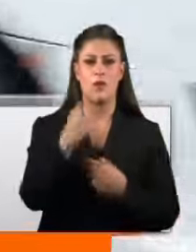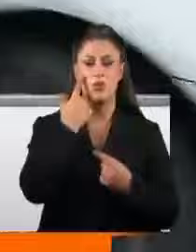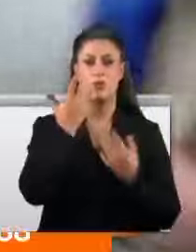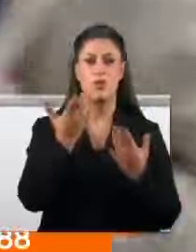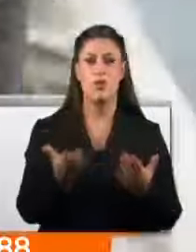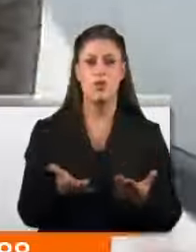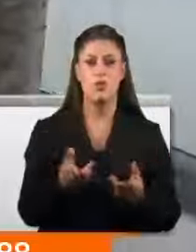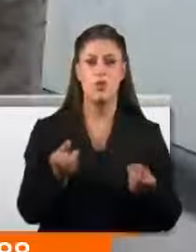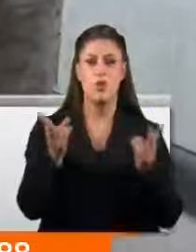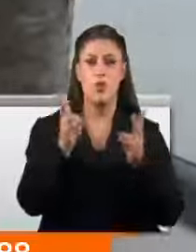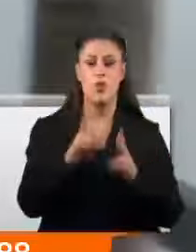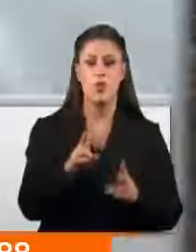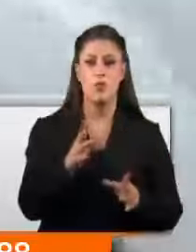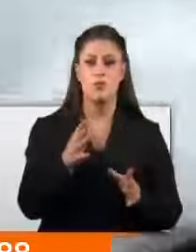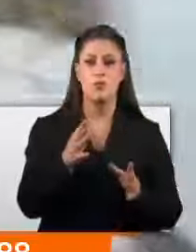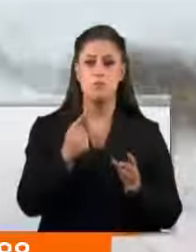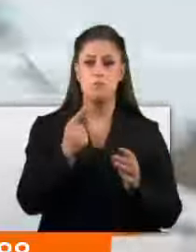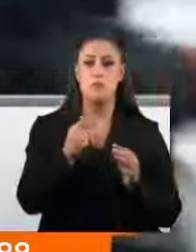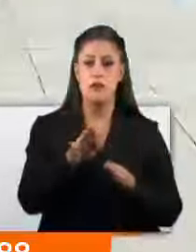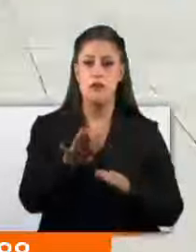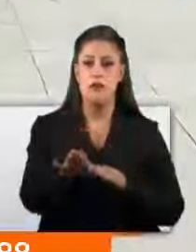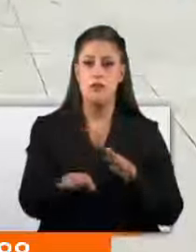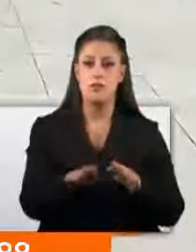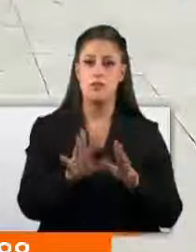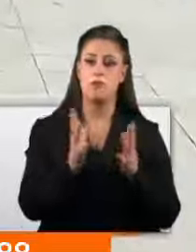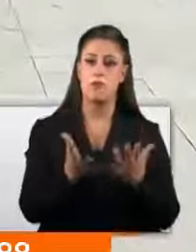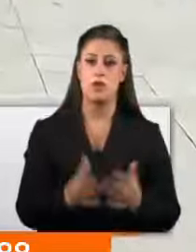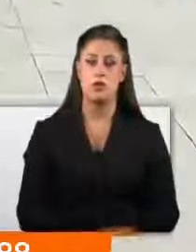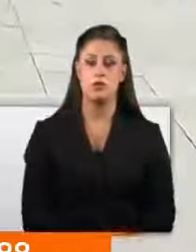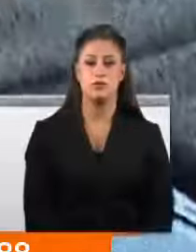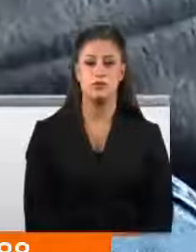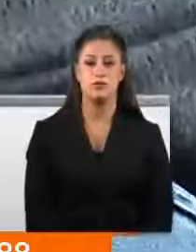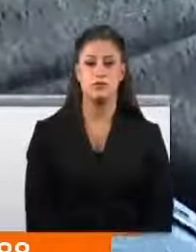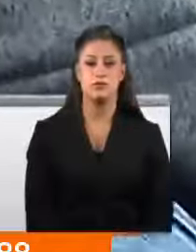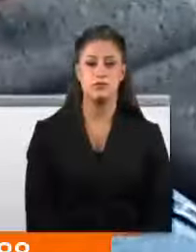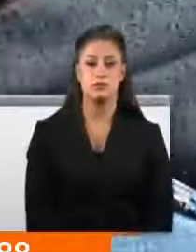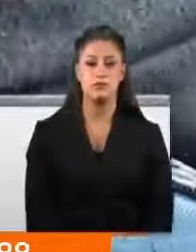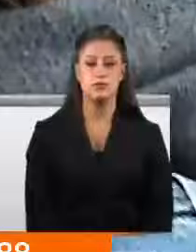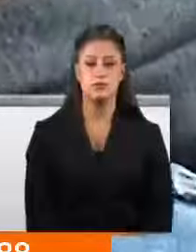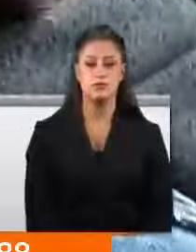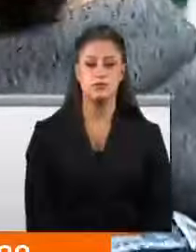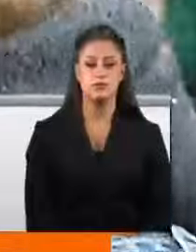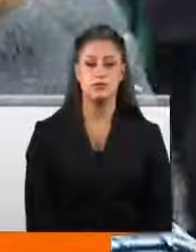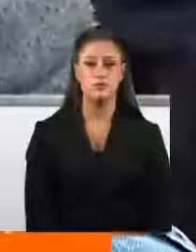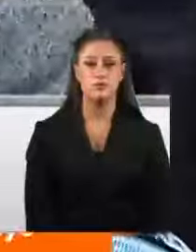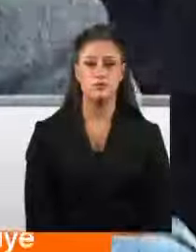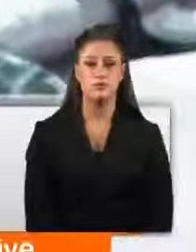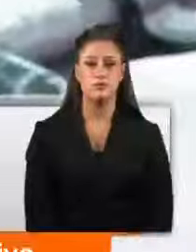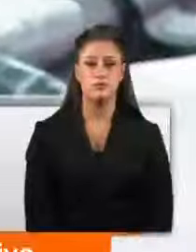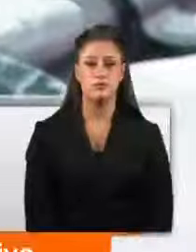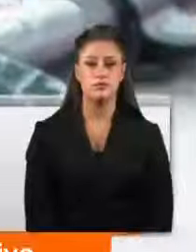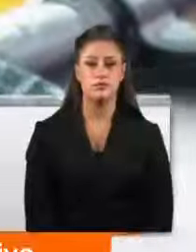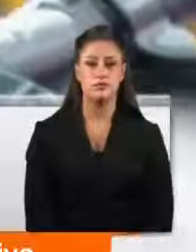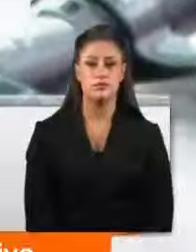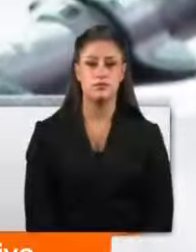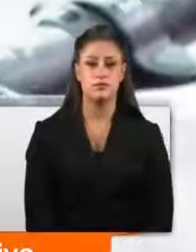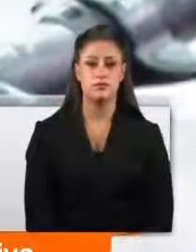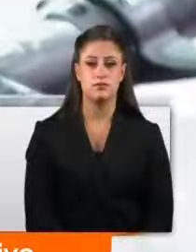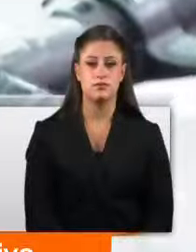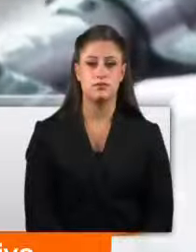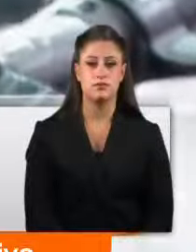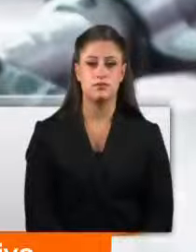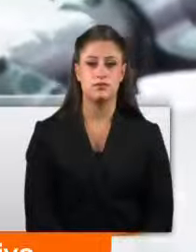görmüyorlar. Ölüm neredeyse bir adım ötelerinde. Birden çıktı bana vurdu. O sesi almasam illaki bana da çarparlar. Bayağı böyle araba korna